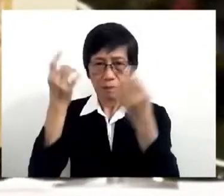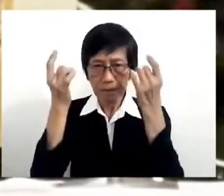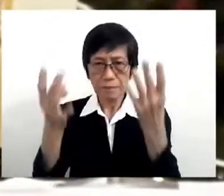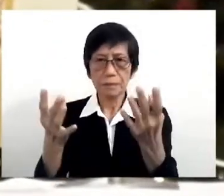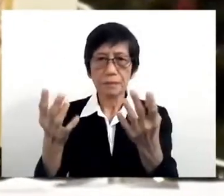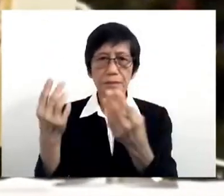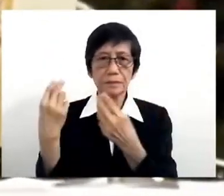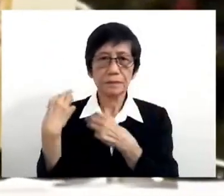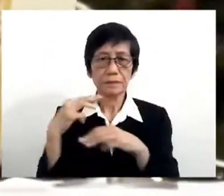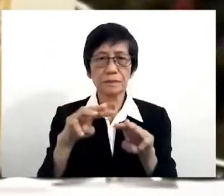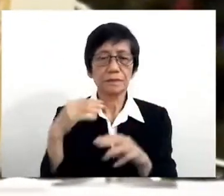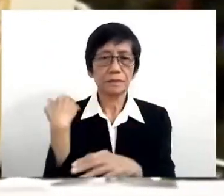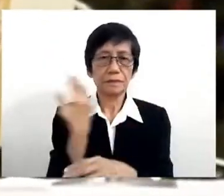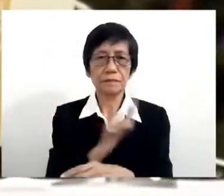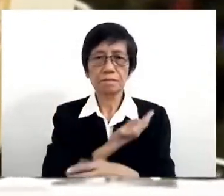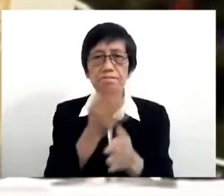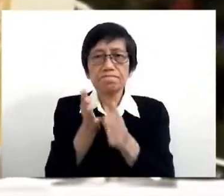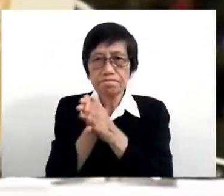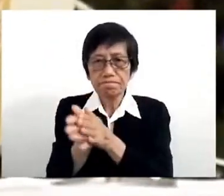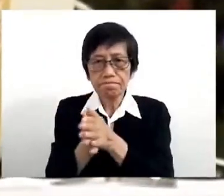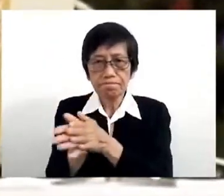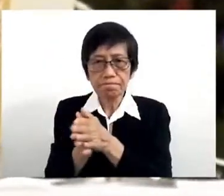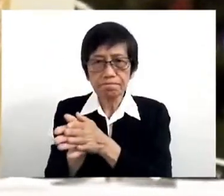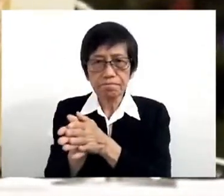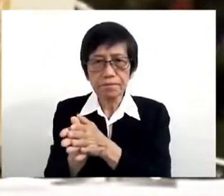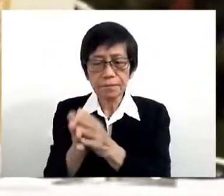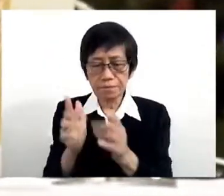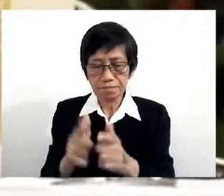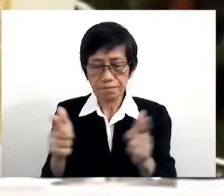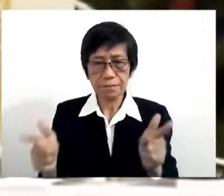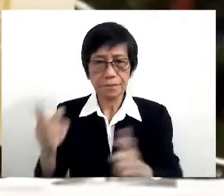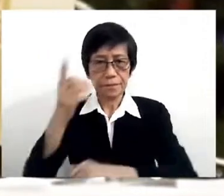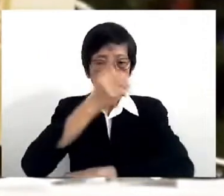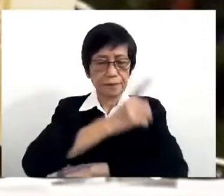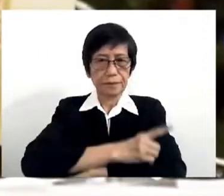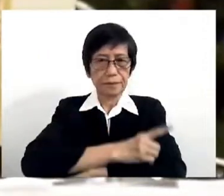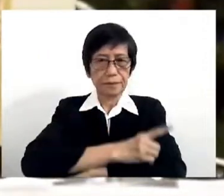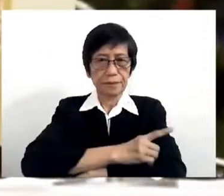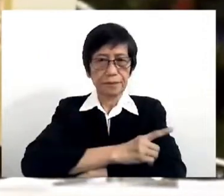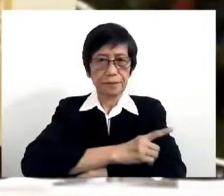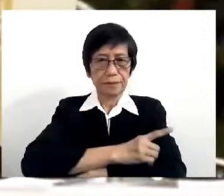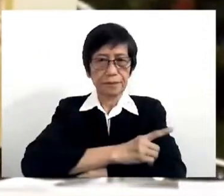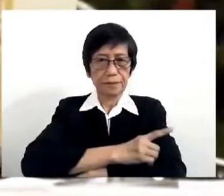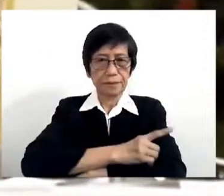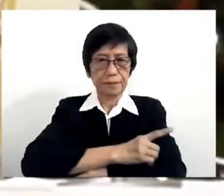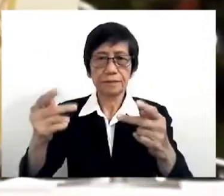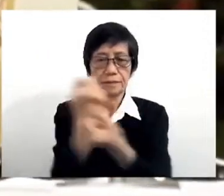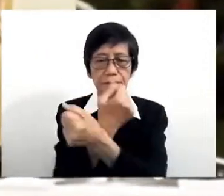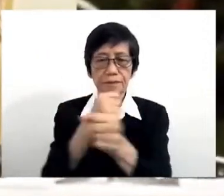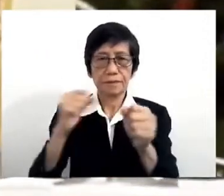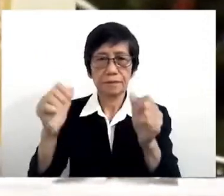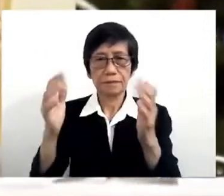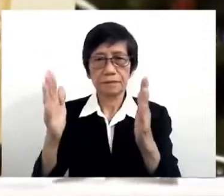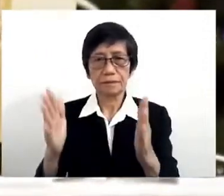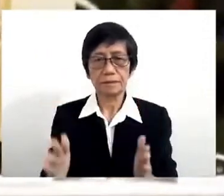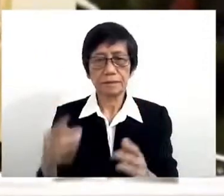aming pinananabikan ang dakilang araw ng pagpapahayag ng tagapagligtas naming